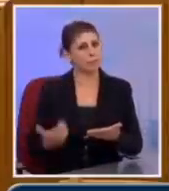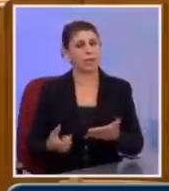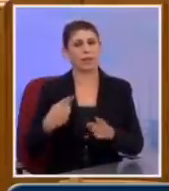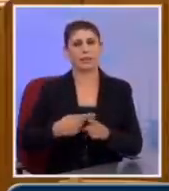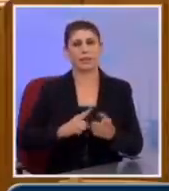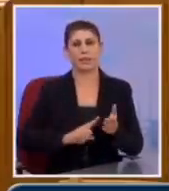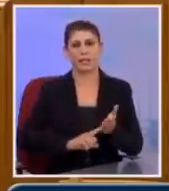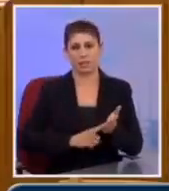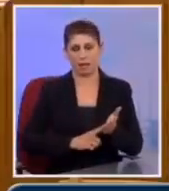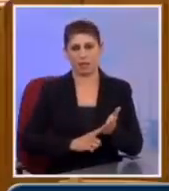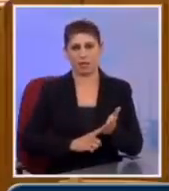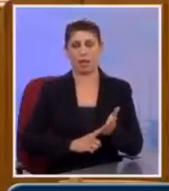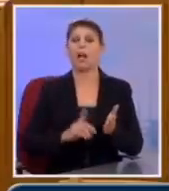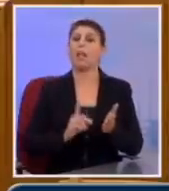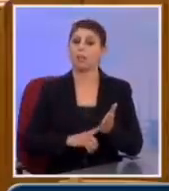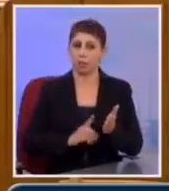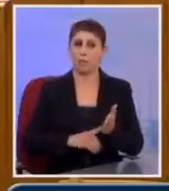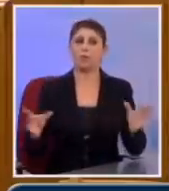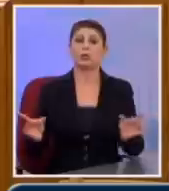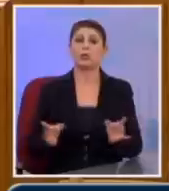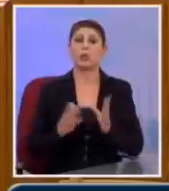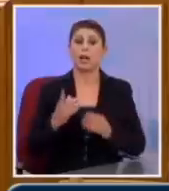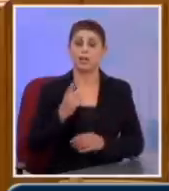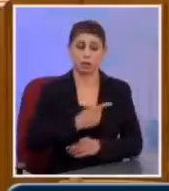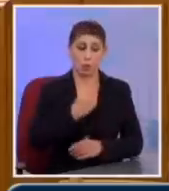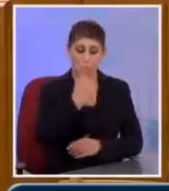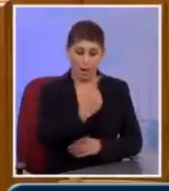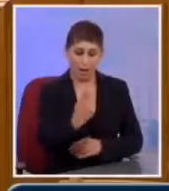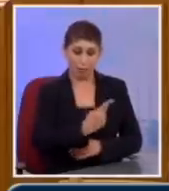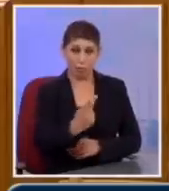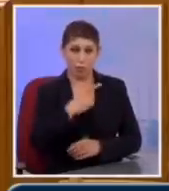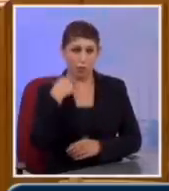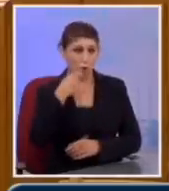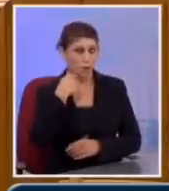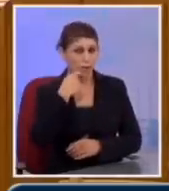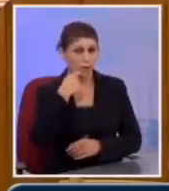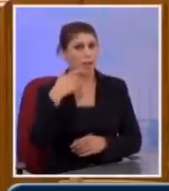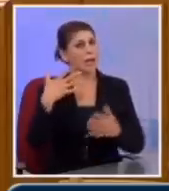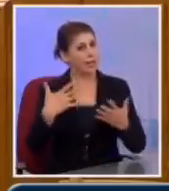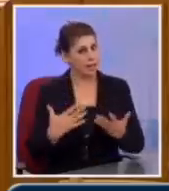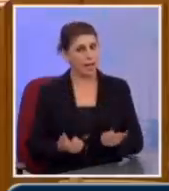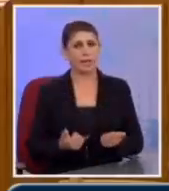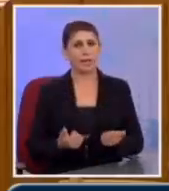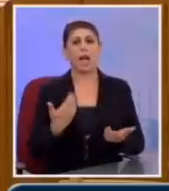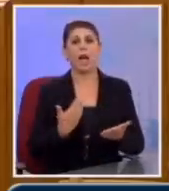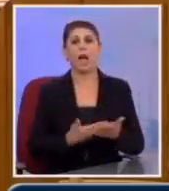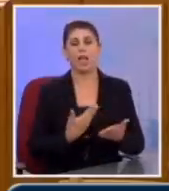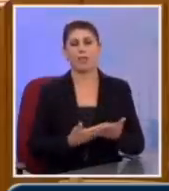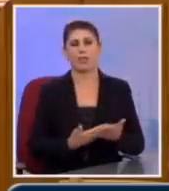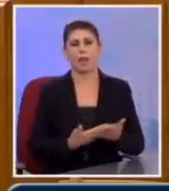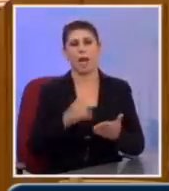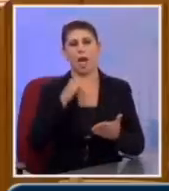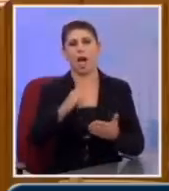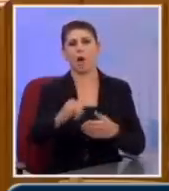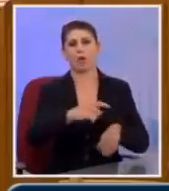ελληνική ηθαγένεια θα πρέπει τουλάχιστον ο ένας γονέας να διαθέτει άδεια